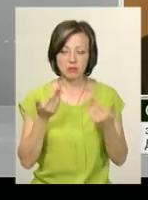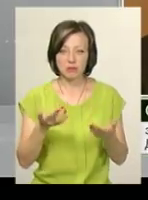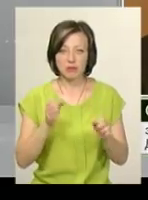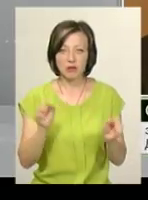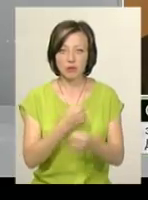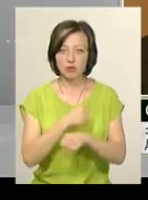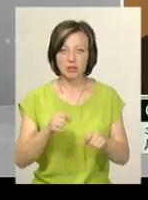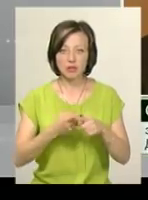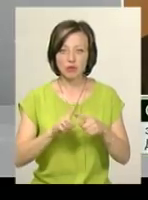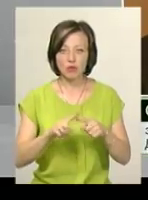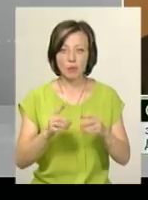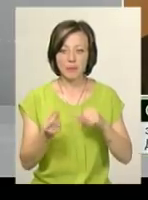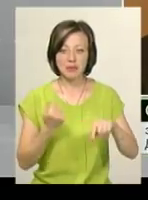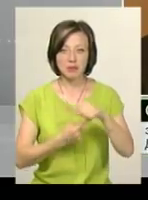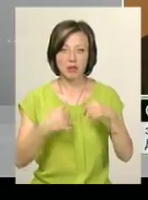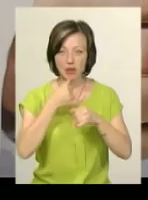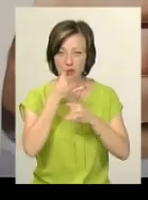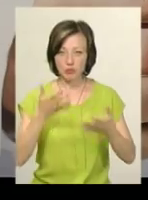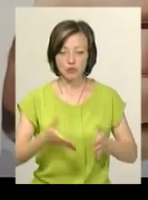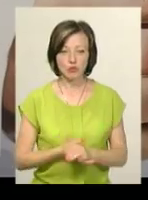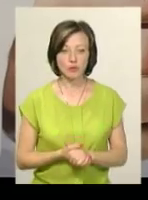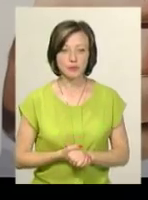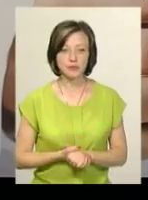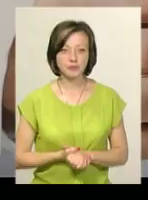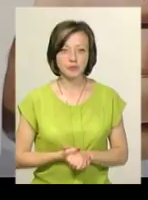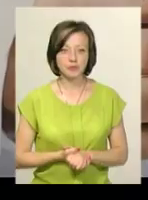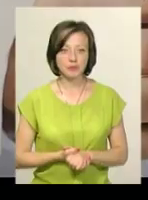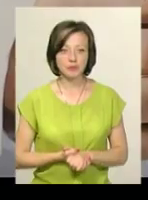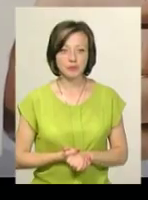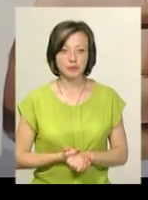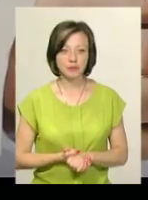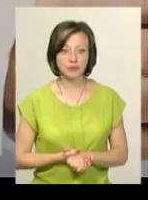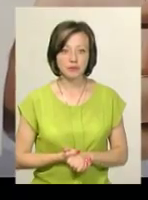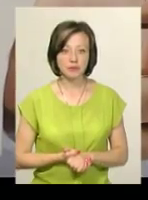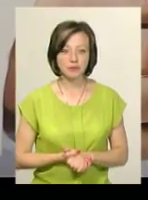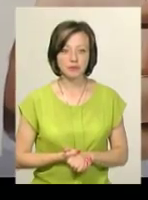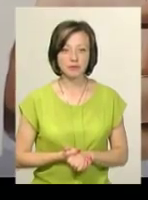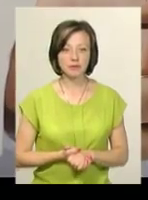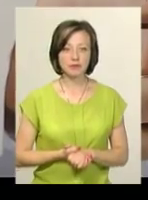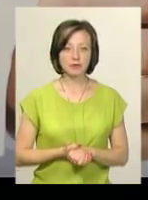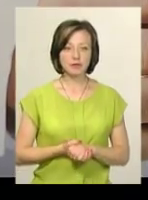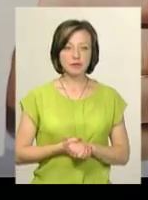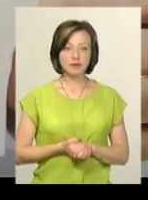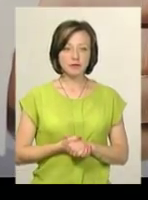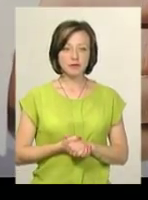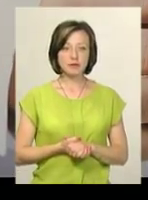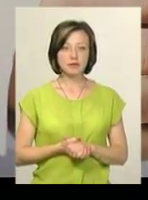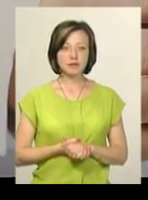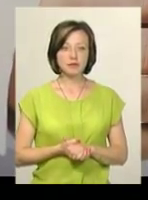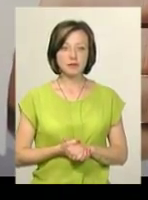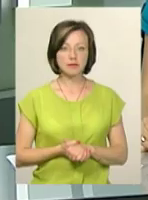наказати даного підприємця я не можу. Ірина Аріон, Олександр Горішевський, Іван Мовчан, Юрій Чорний. Новини Поділля-Центр.